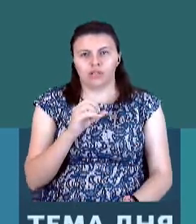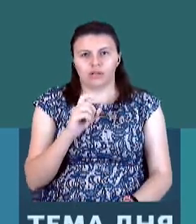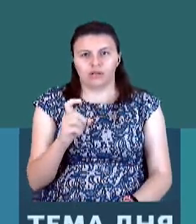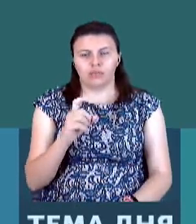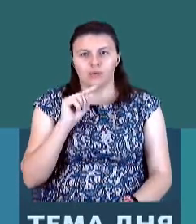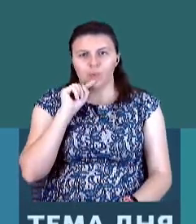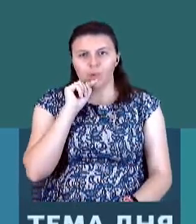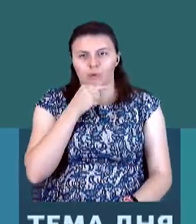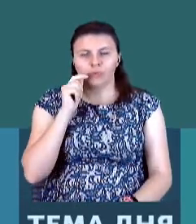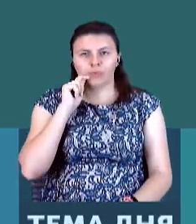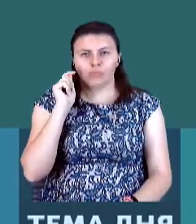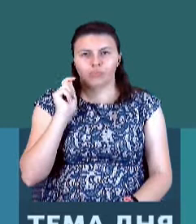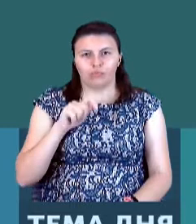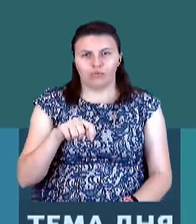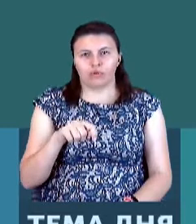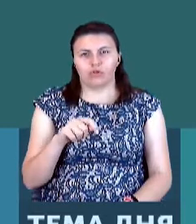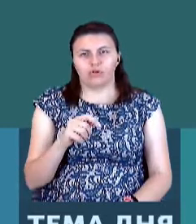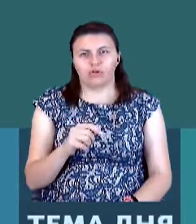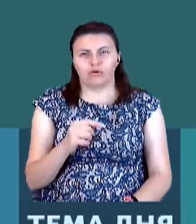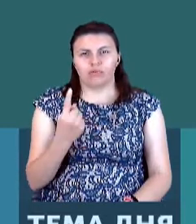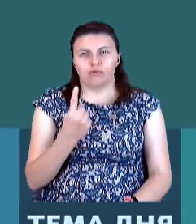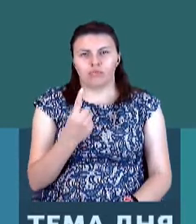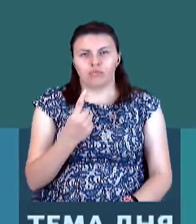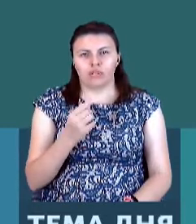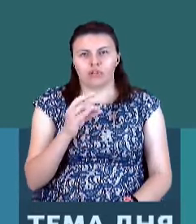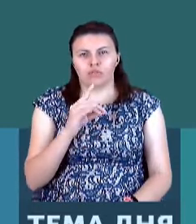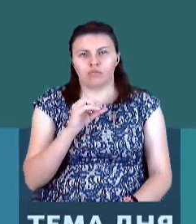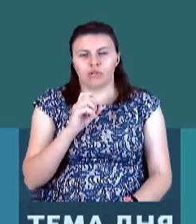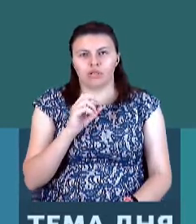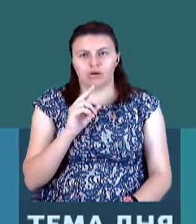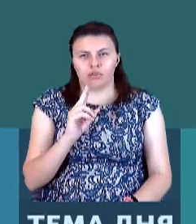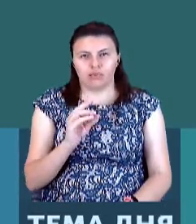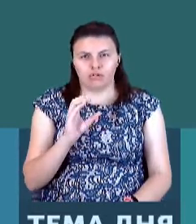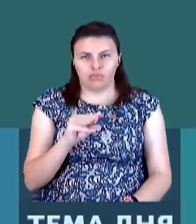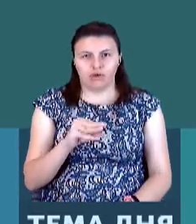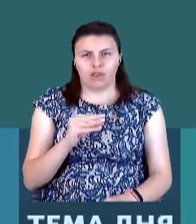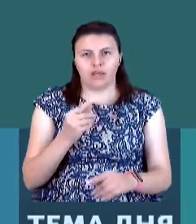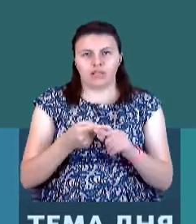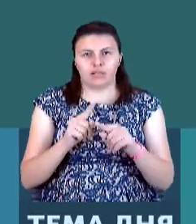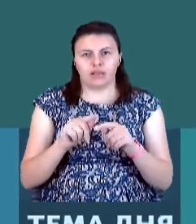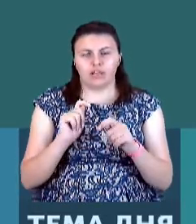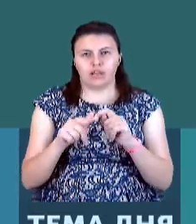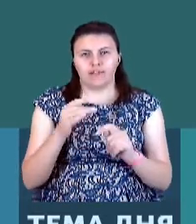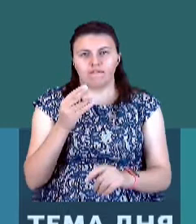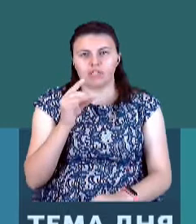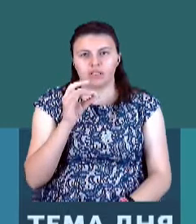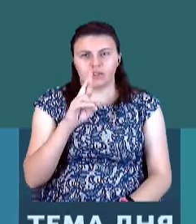якщо брати такий макрорівень. А перший аспект – це інвестиції, тобто компанія, у якої були кошти, вона їх,